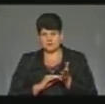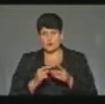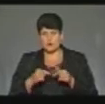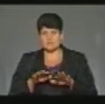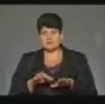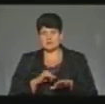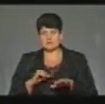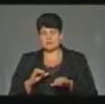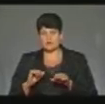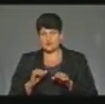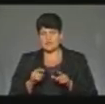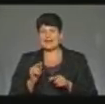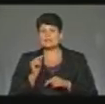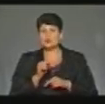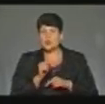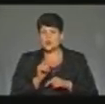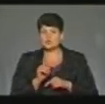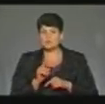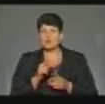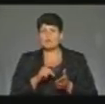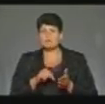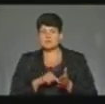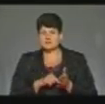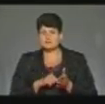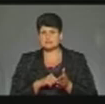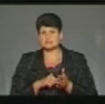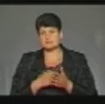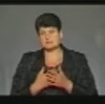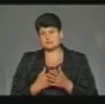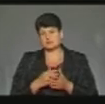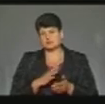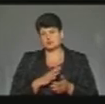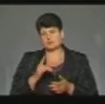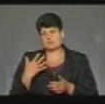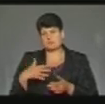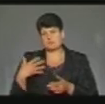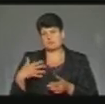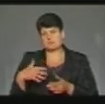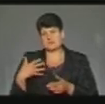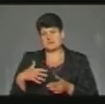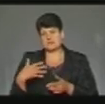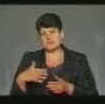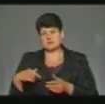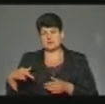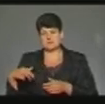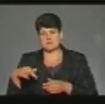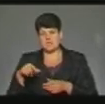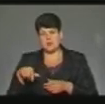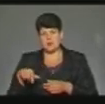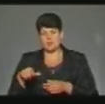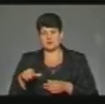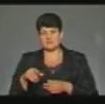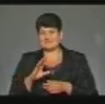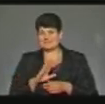місцевого самоврядування для того, щоб по місту, якщо брати цифру, десь приблизно до 50 пішохідних перехідів